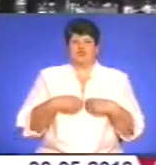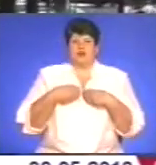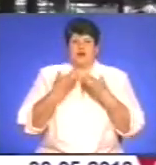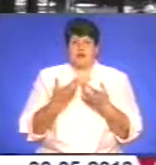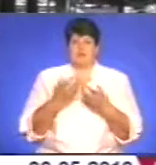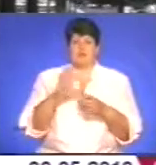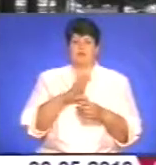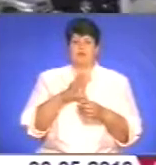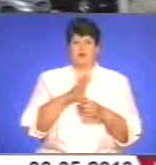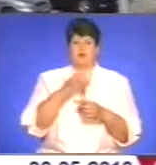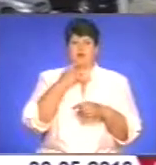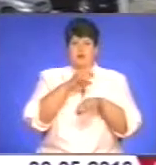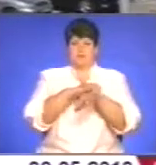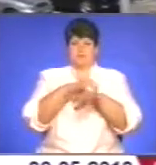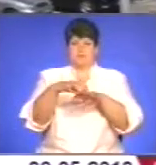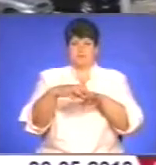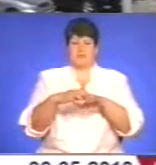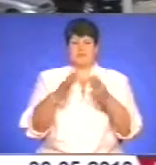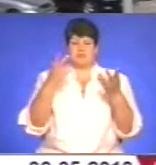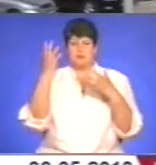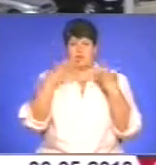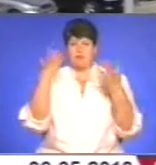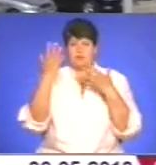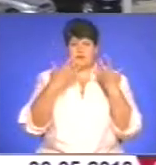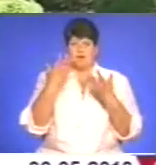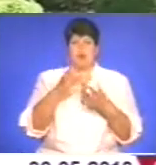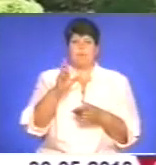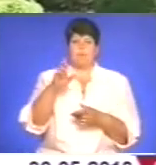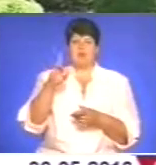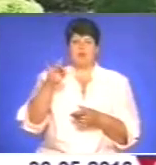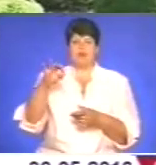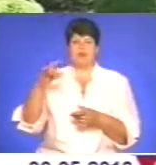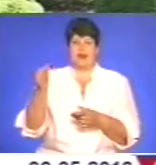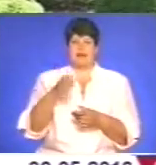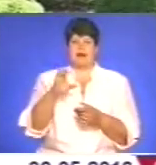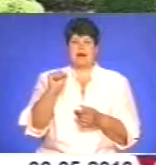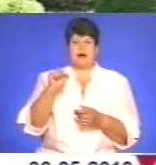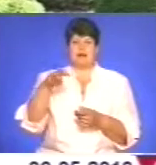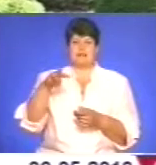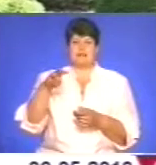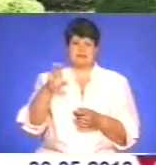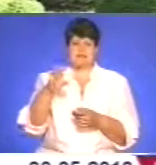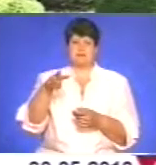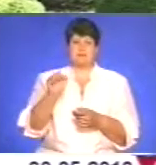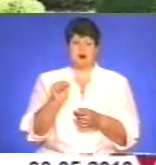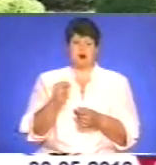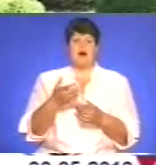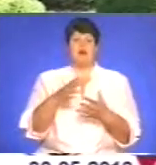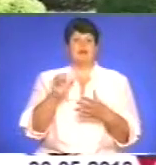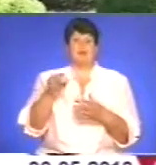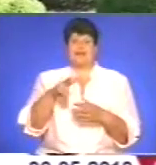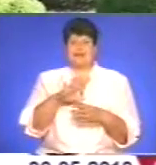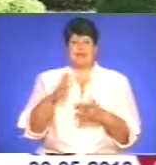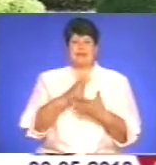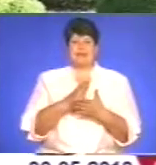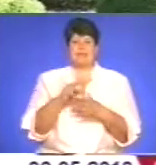навіть кропив'янку, запаморочення або бронхіальну астму. Алергія виникає не на сам тополинний пух, а на